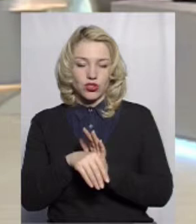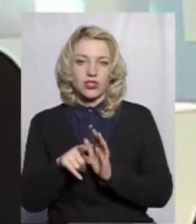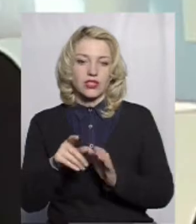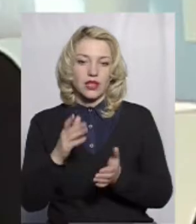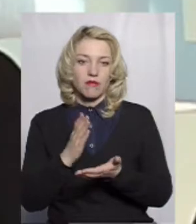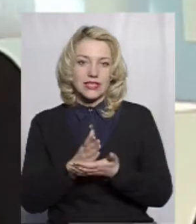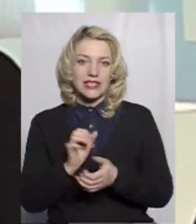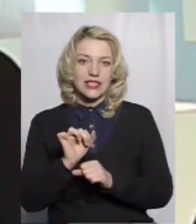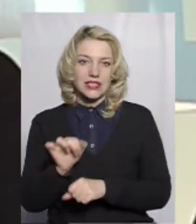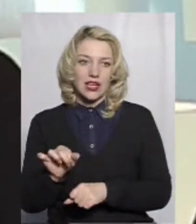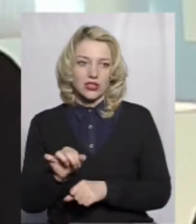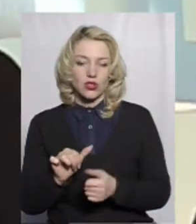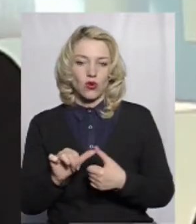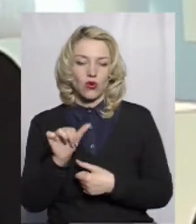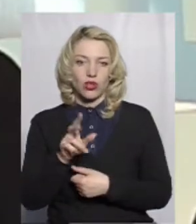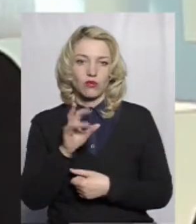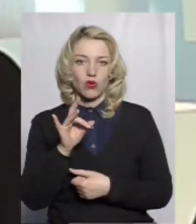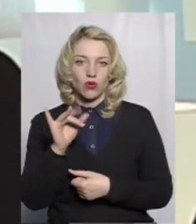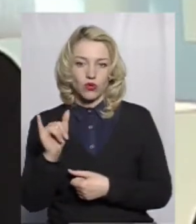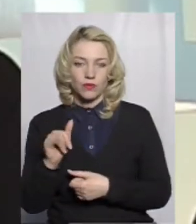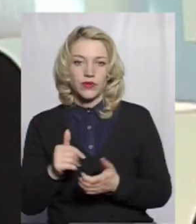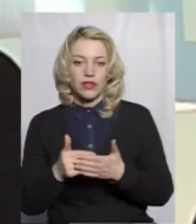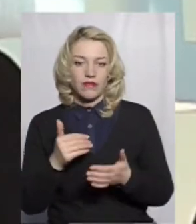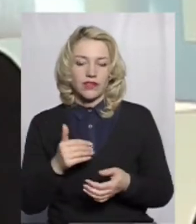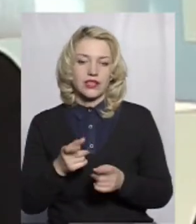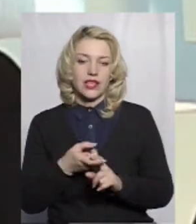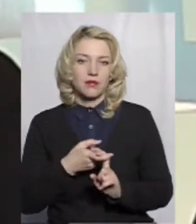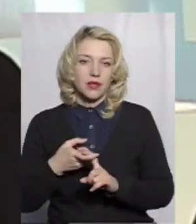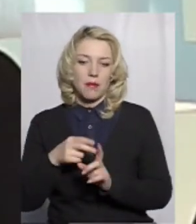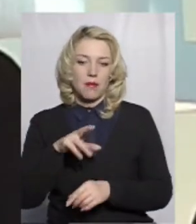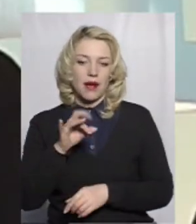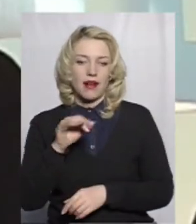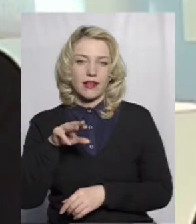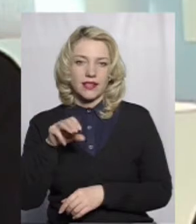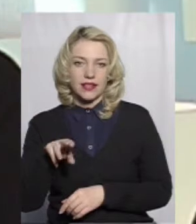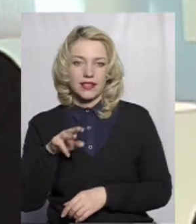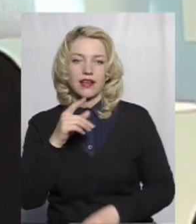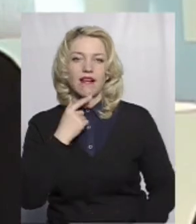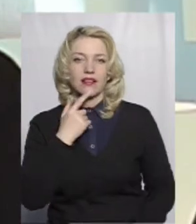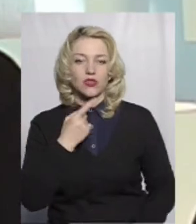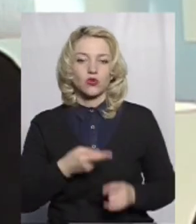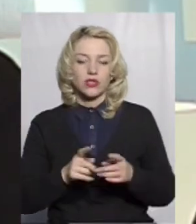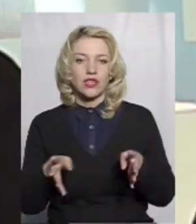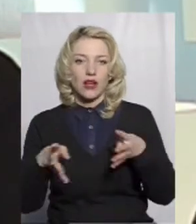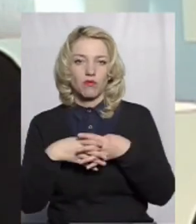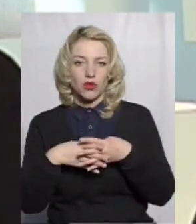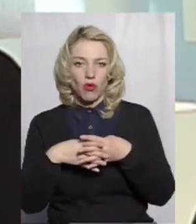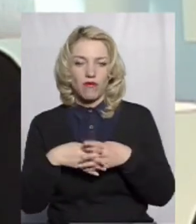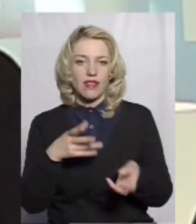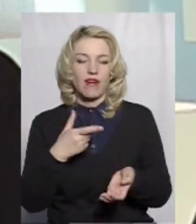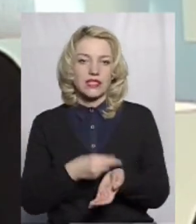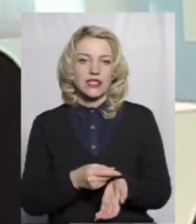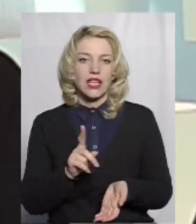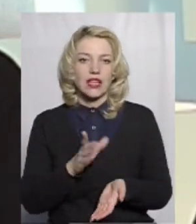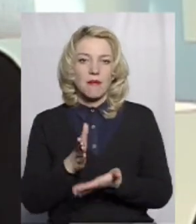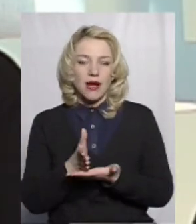містить захист, окрім кору, від епідемічного паротиту і краснухи. Тобто це комбінована вакцина, яка